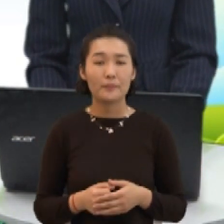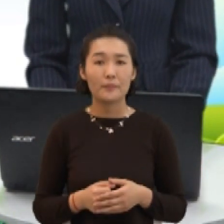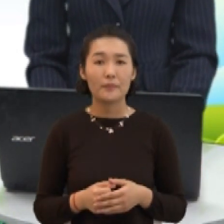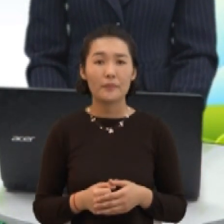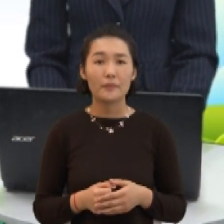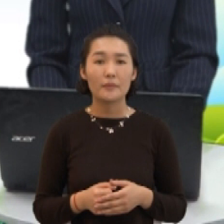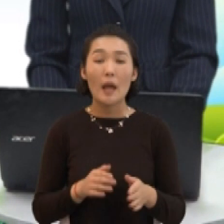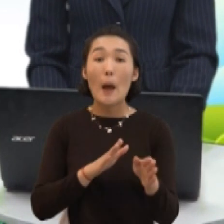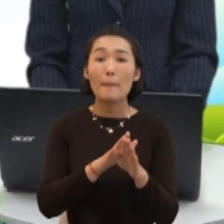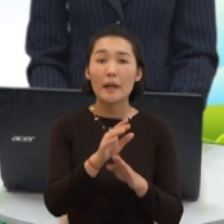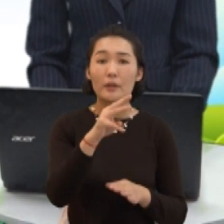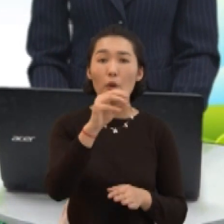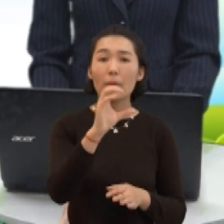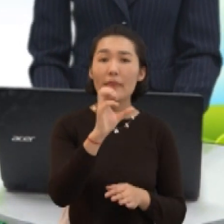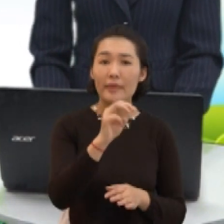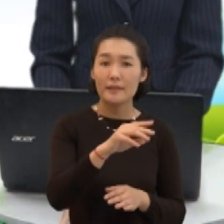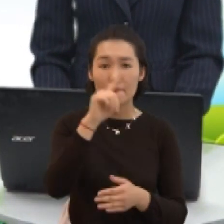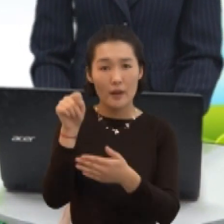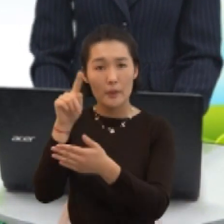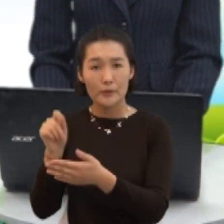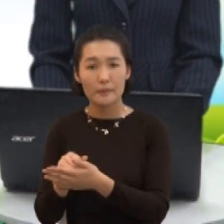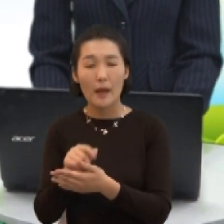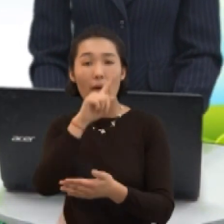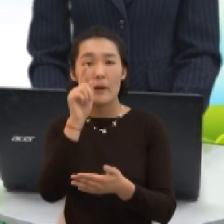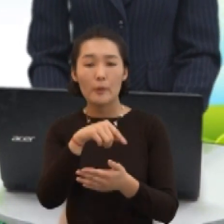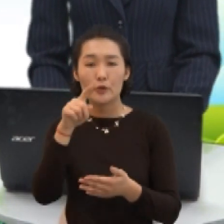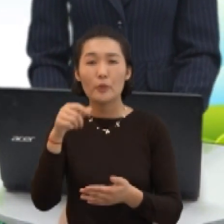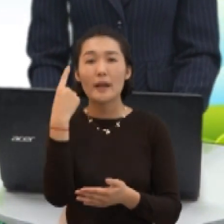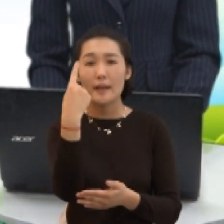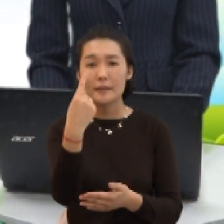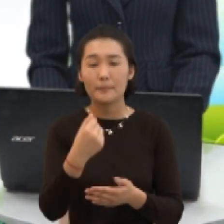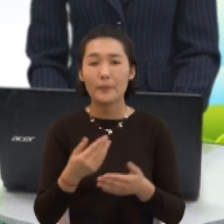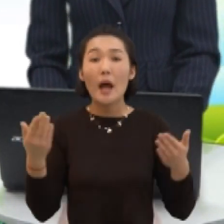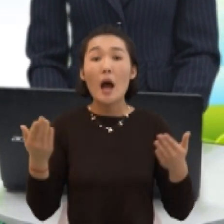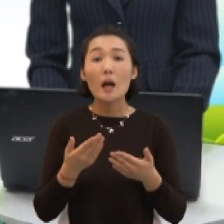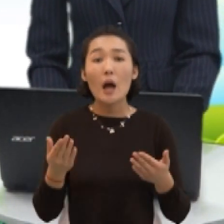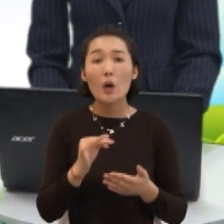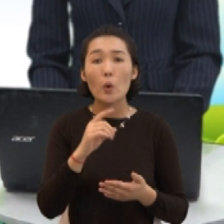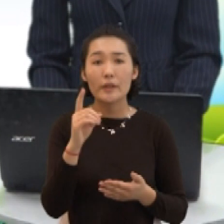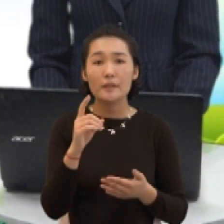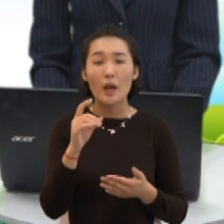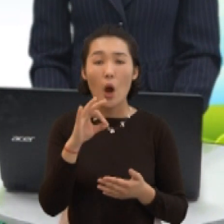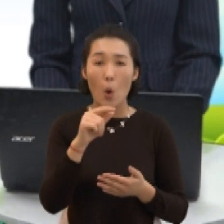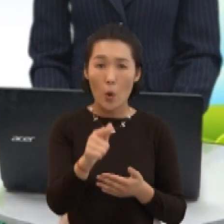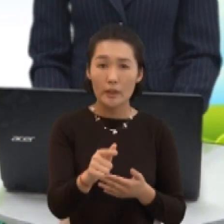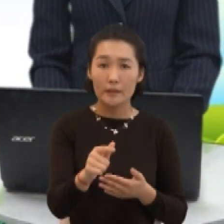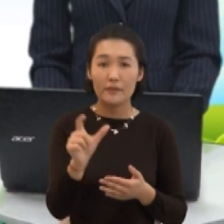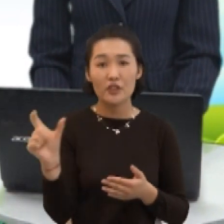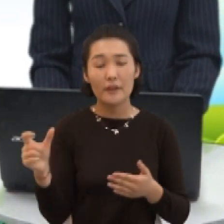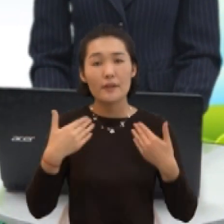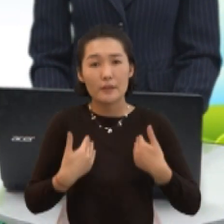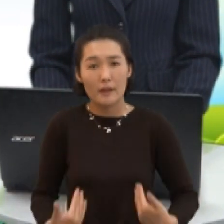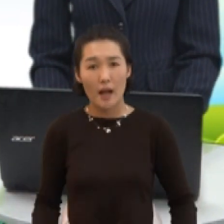небольшой тест с вопросами. Вопрос номер один. Какой из органов человеческого